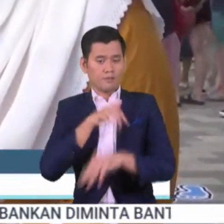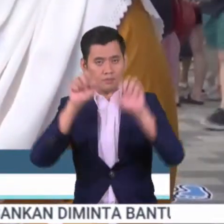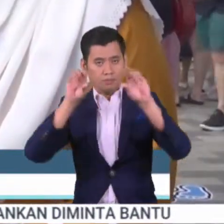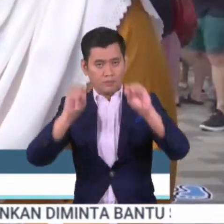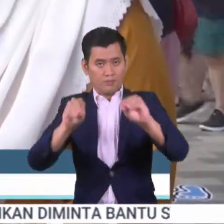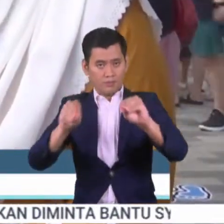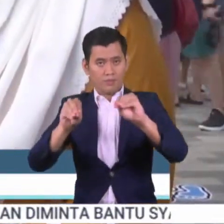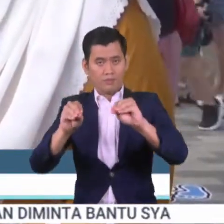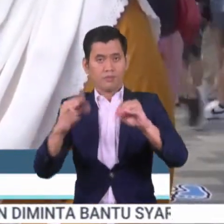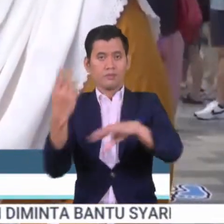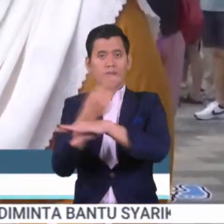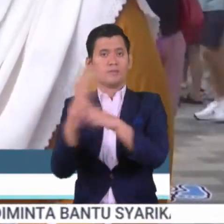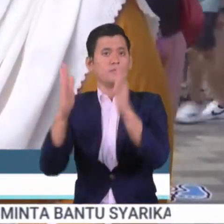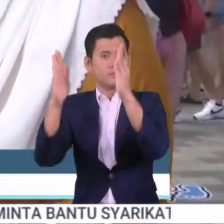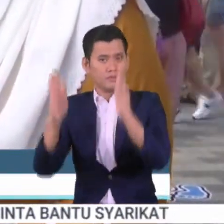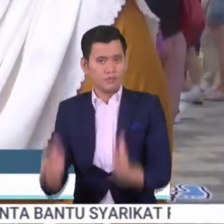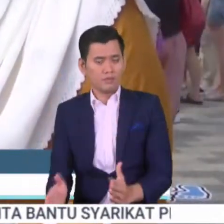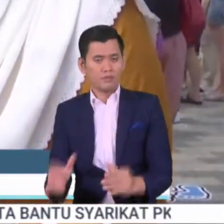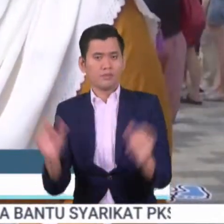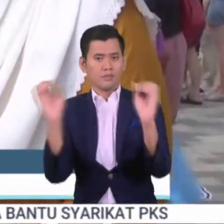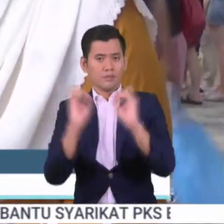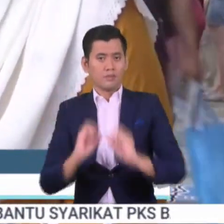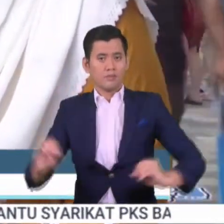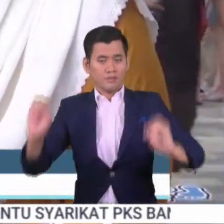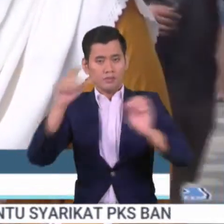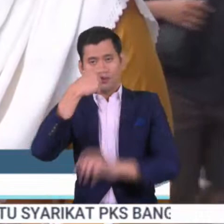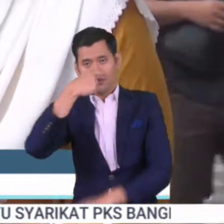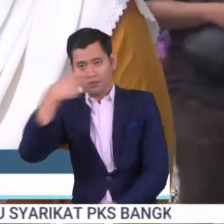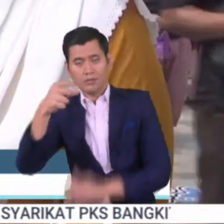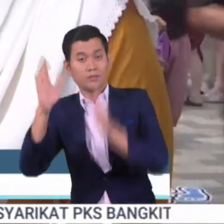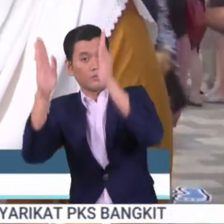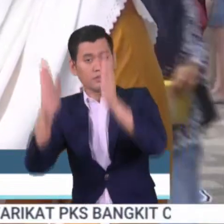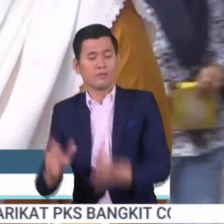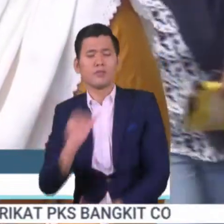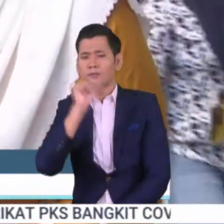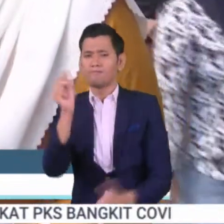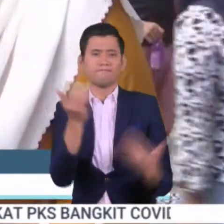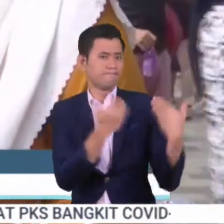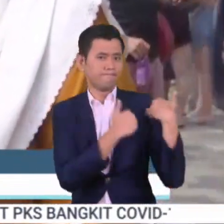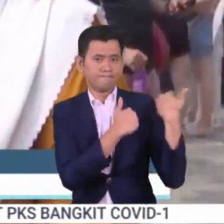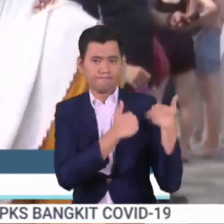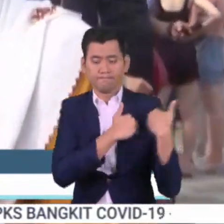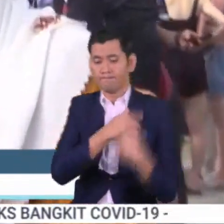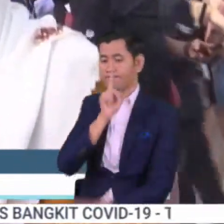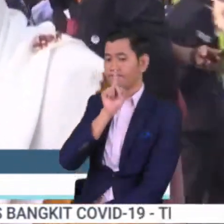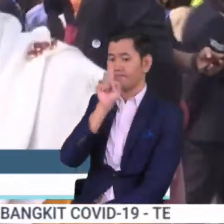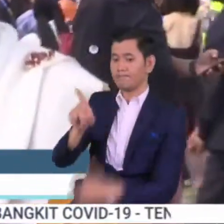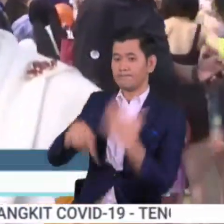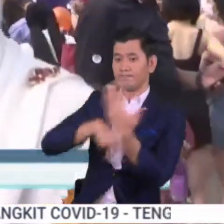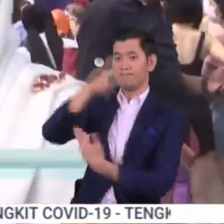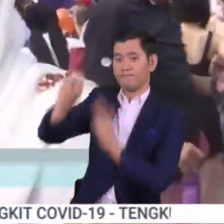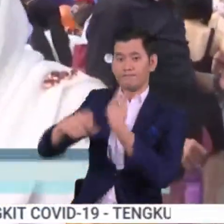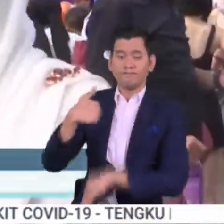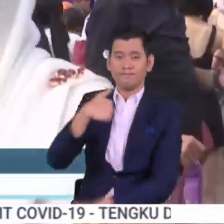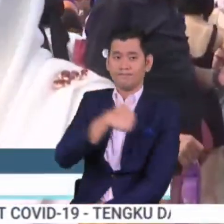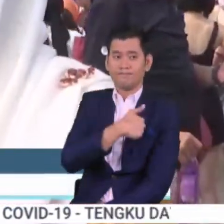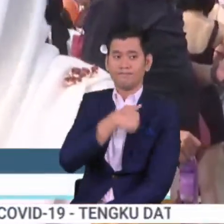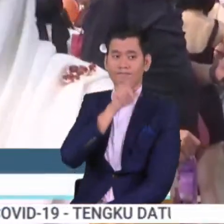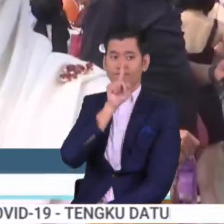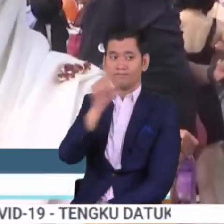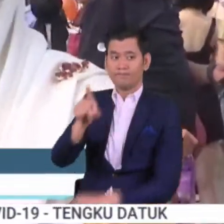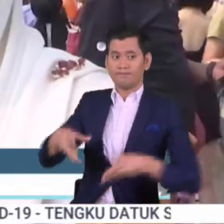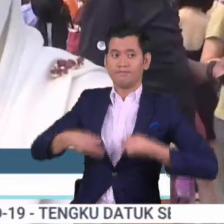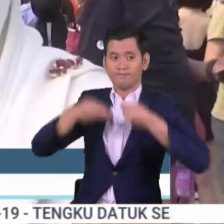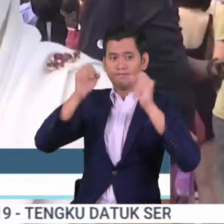mendidik pengguna ini supaya mereka tidak lebih mudah terpedaya dengan pihak yang tidak bertanggungjawab? Kebanyakan program kita berbentuk advokasi,